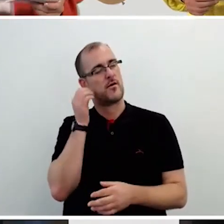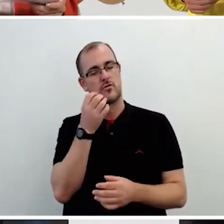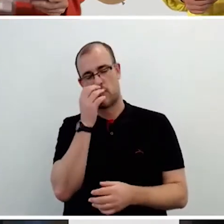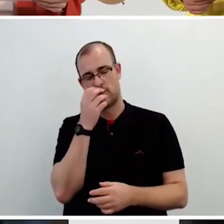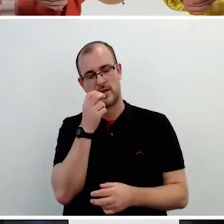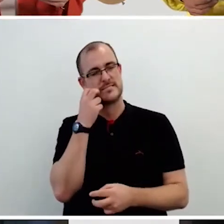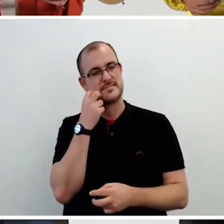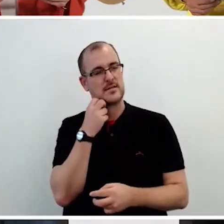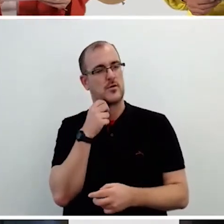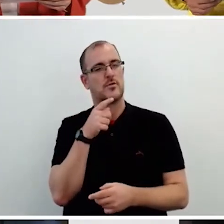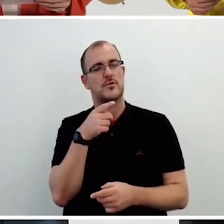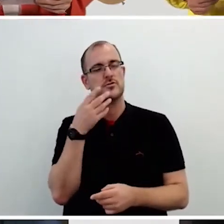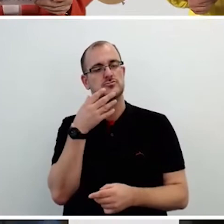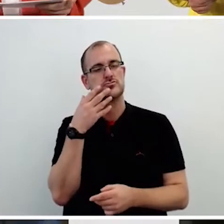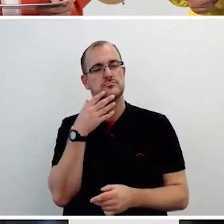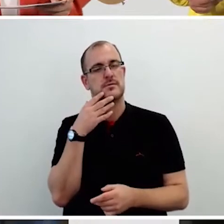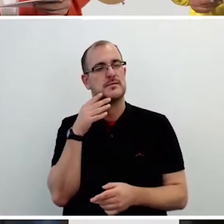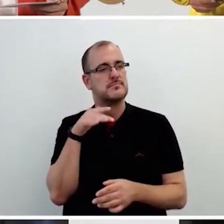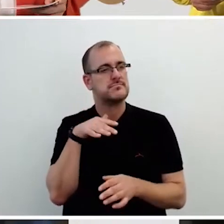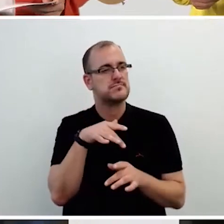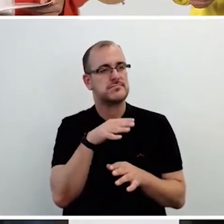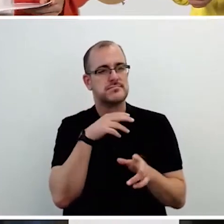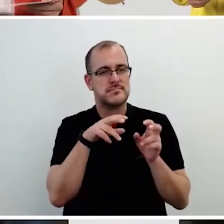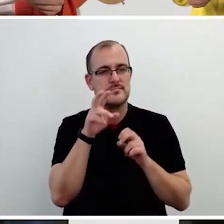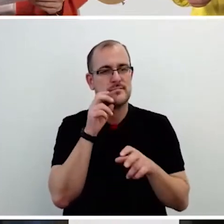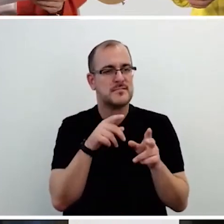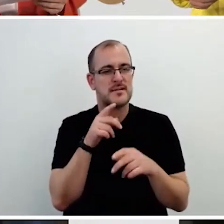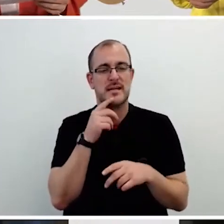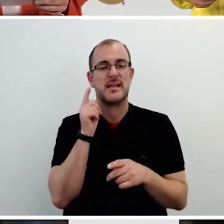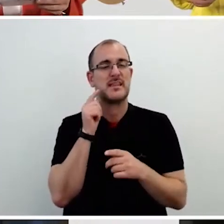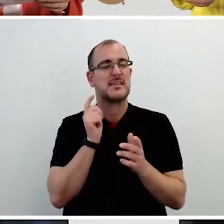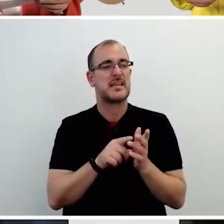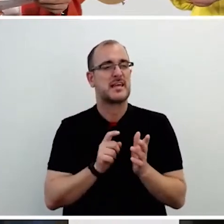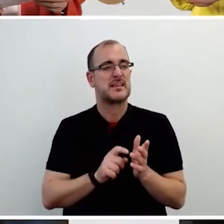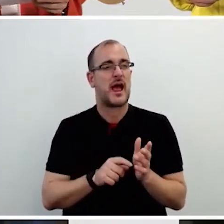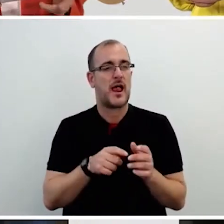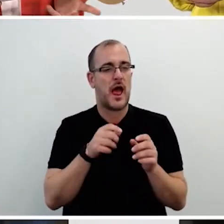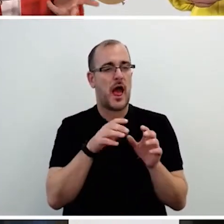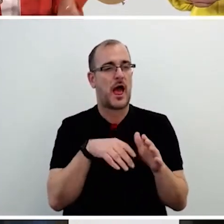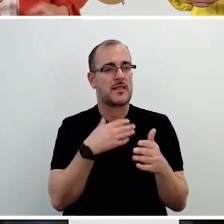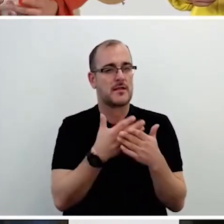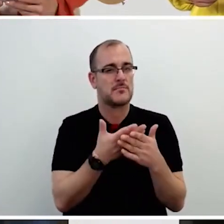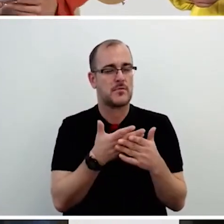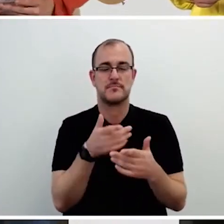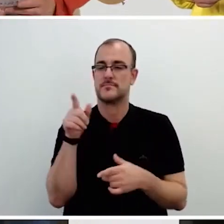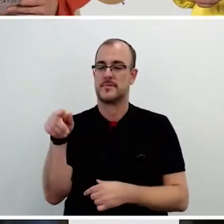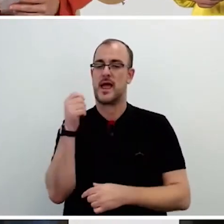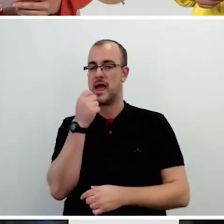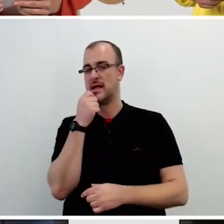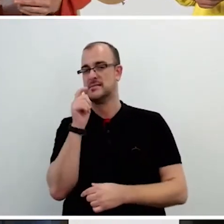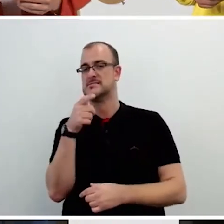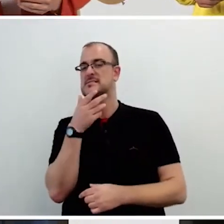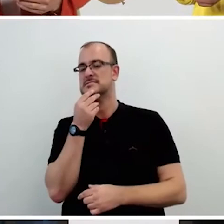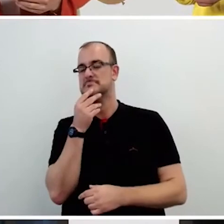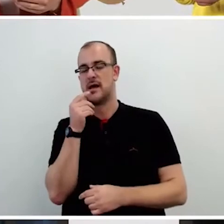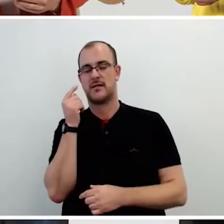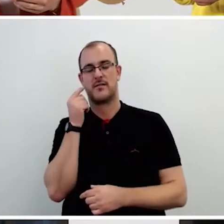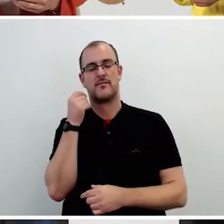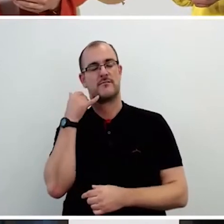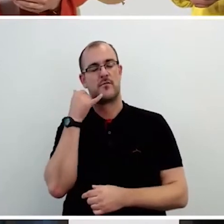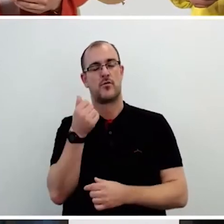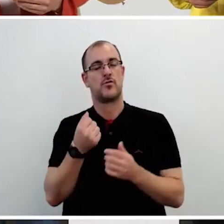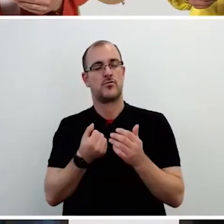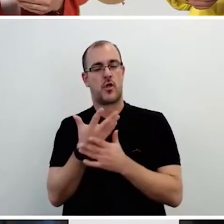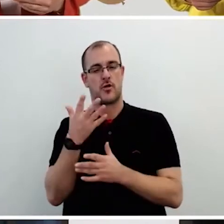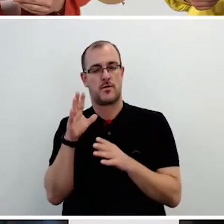Seniorinnen zur Schnuppersafari im Dschungel digitaler Angebote ein. In Essen können sich Smartphone-Neueinsteigerinnen